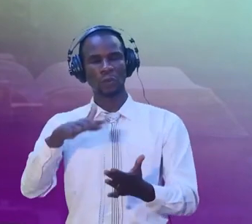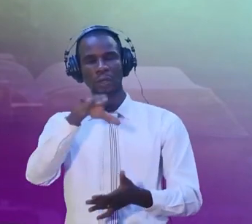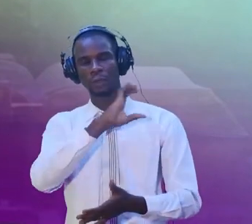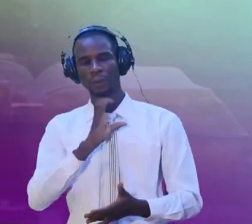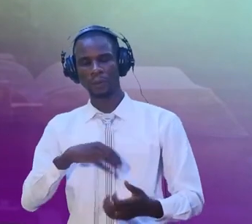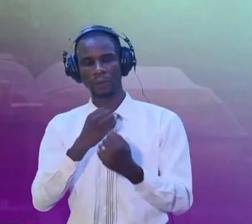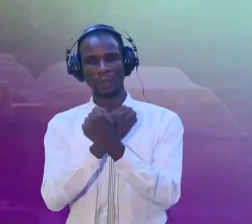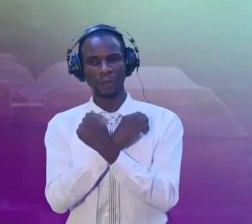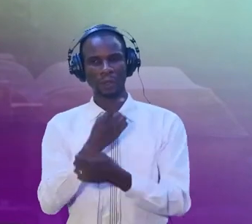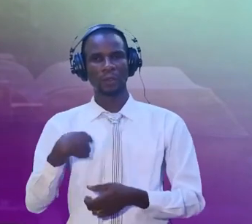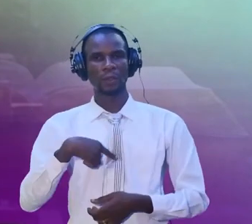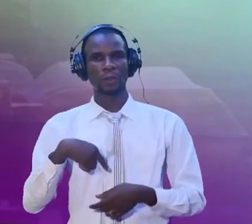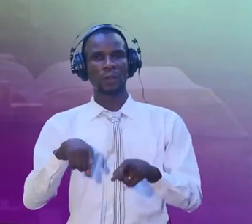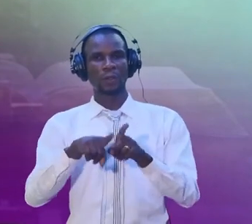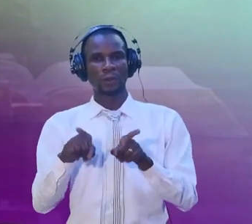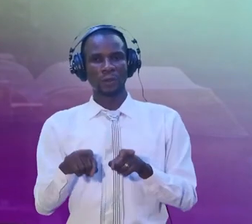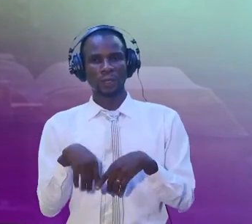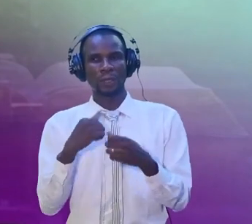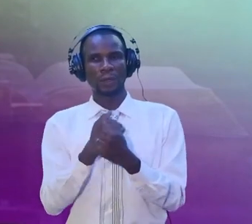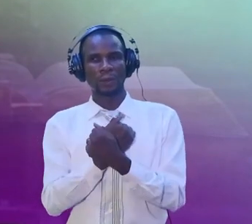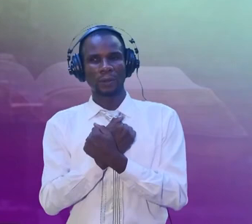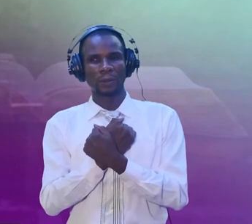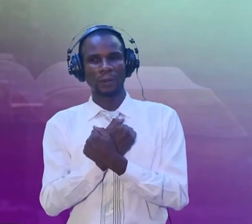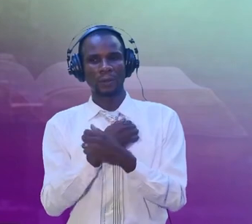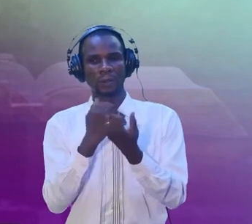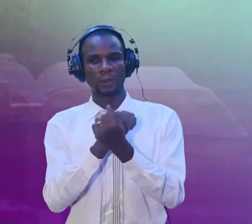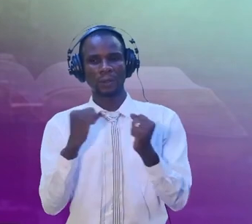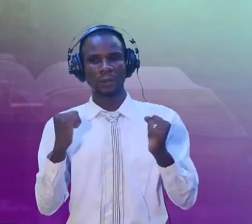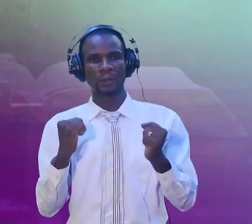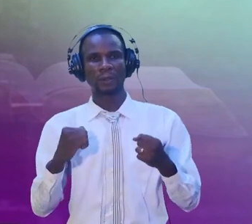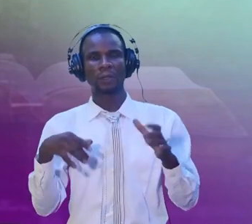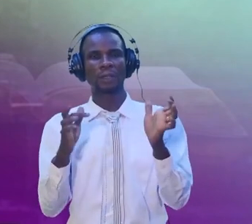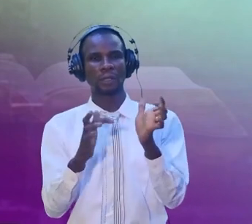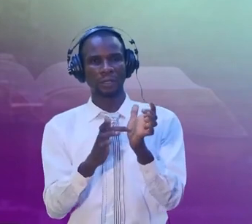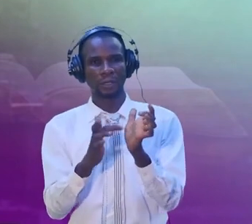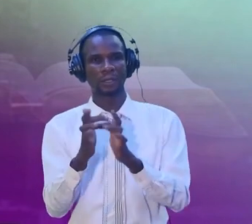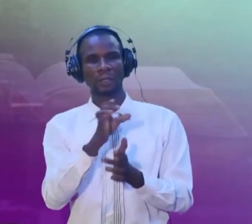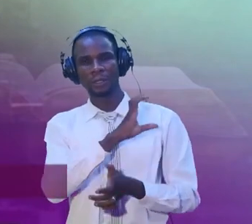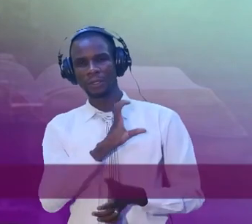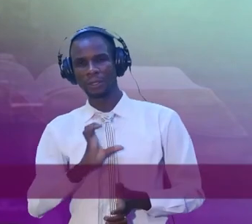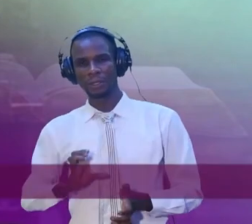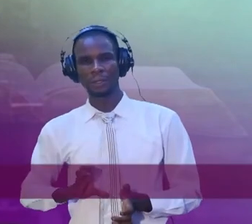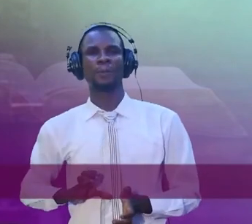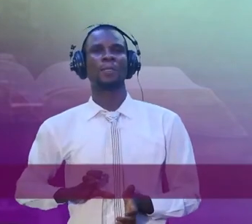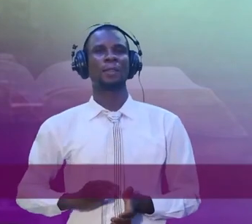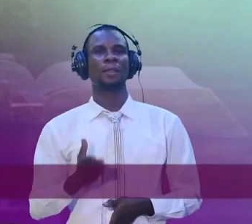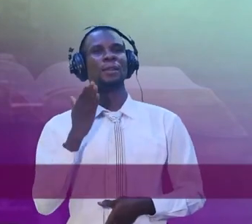Bwana asifiwe. Yesu Kristo asifiwe sababu ametupenda na anataka